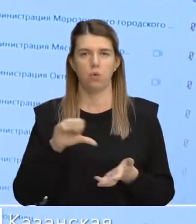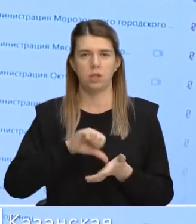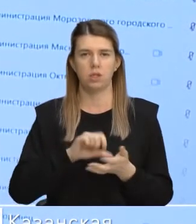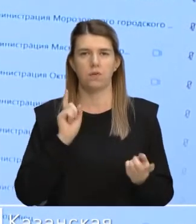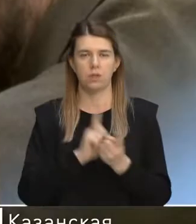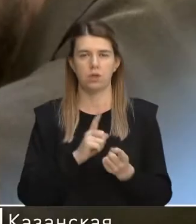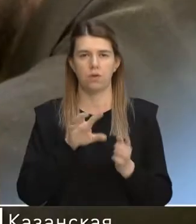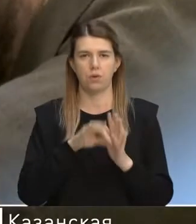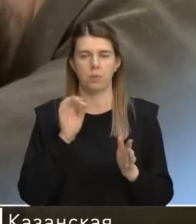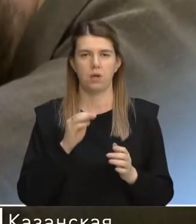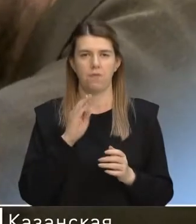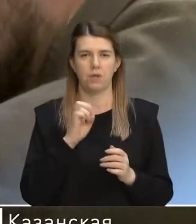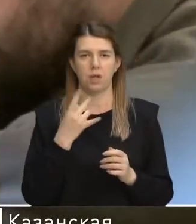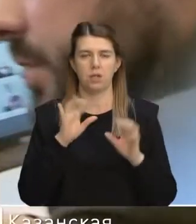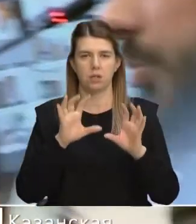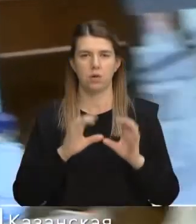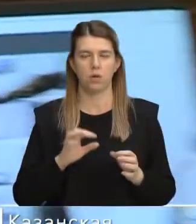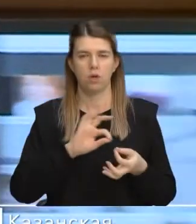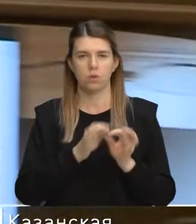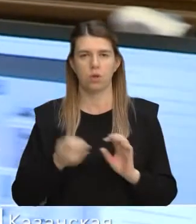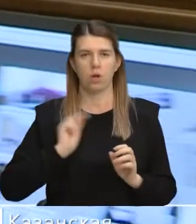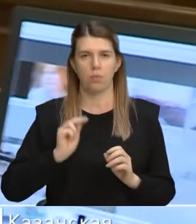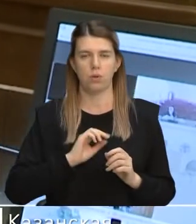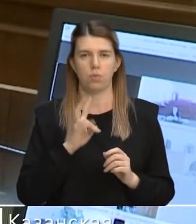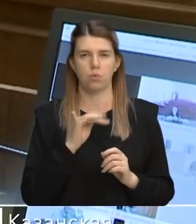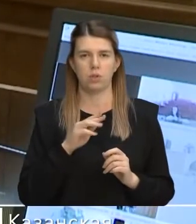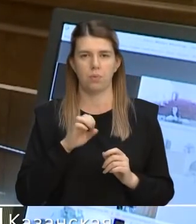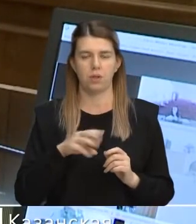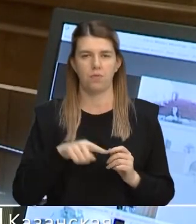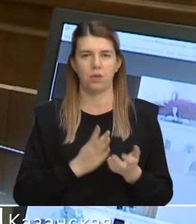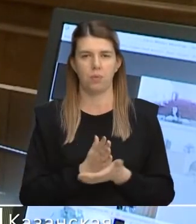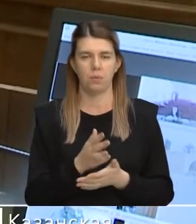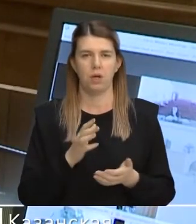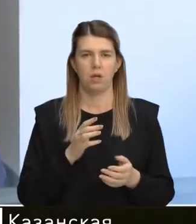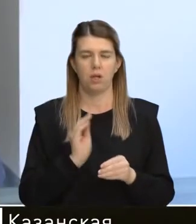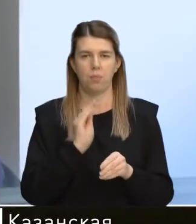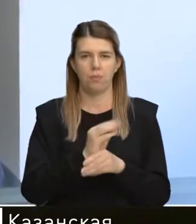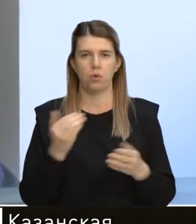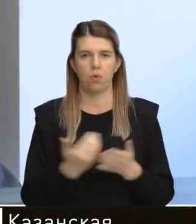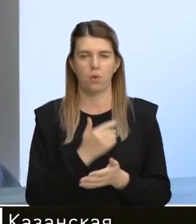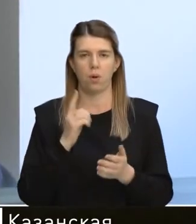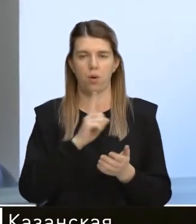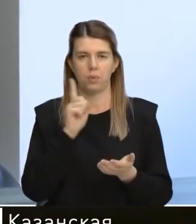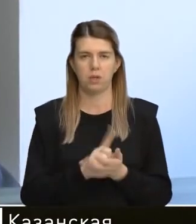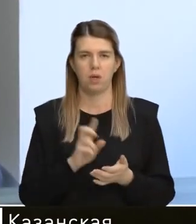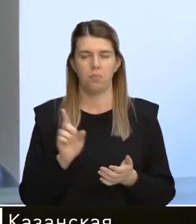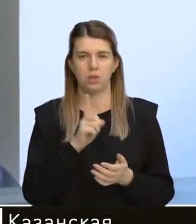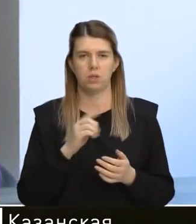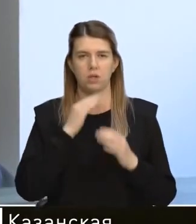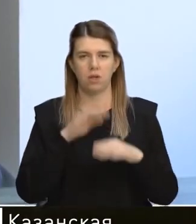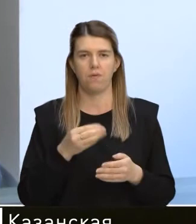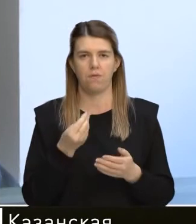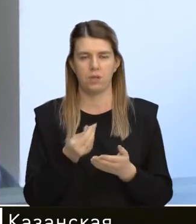Участники встречи отметили, что федеральный закон усложнил работу муниципалитетов в этом направлении, наделив их новыми обязательствами без